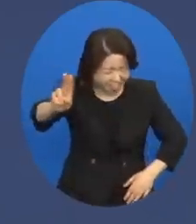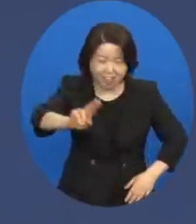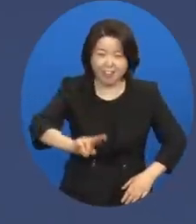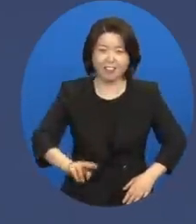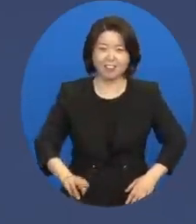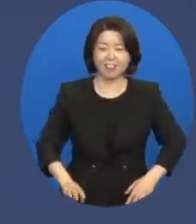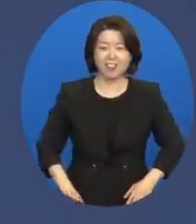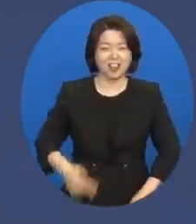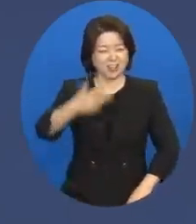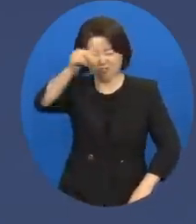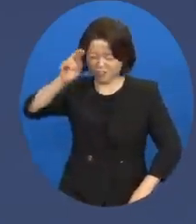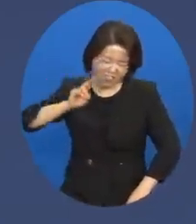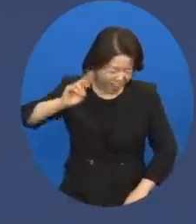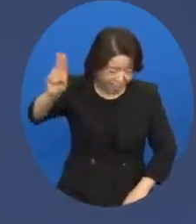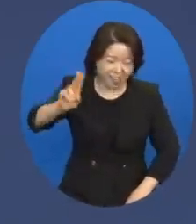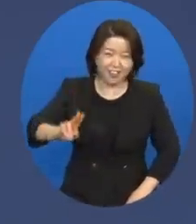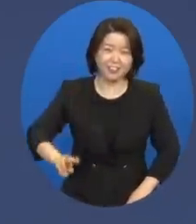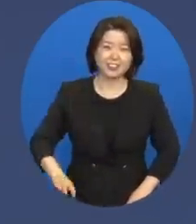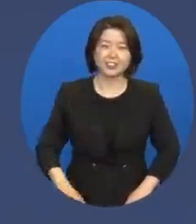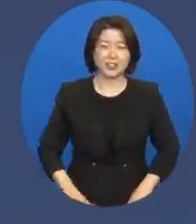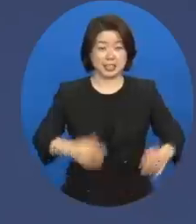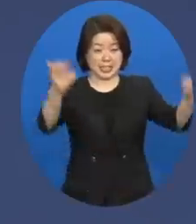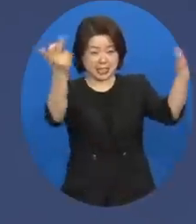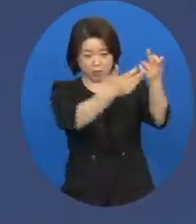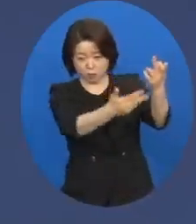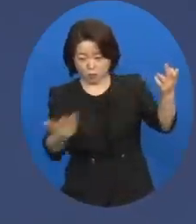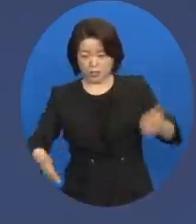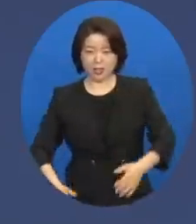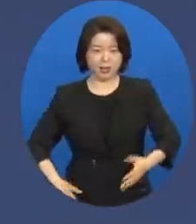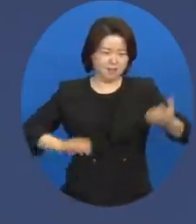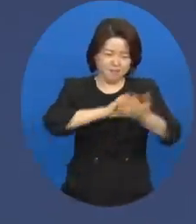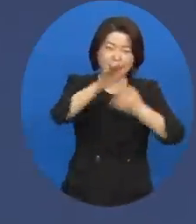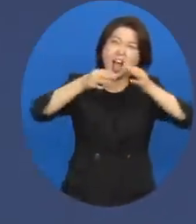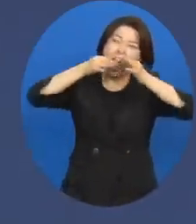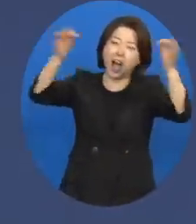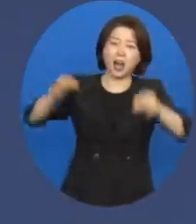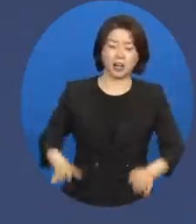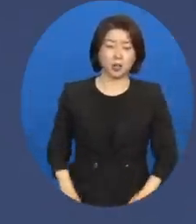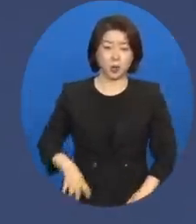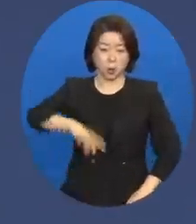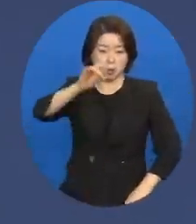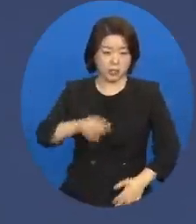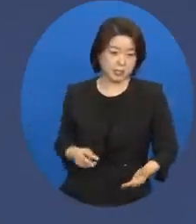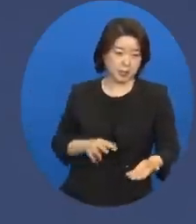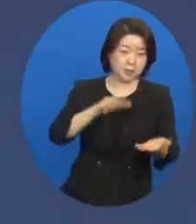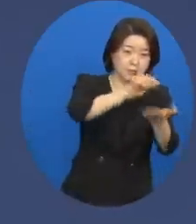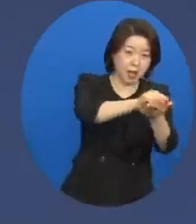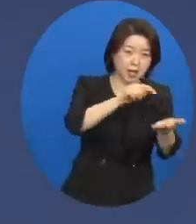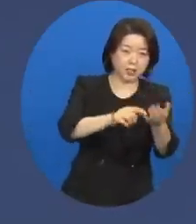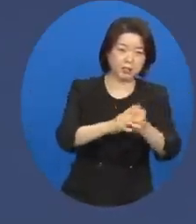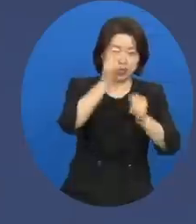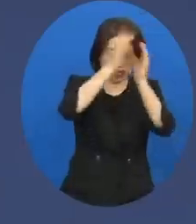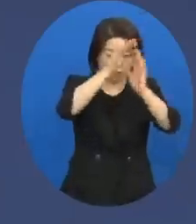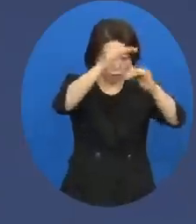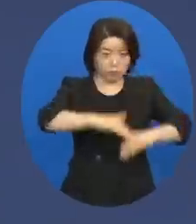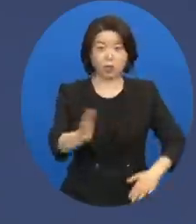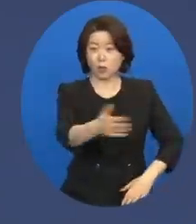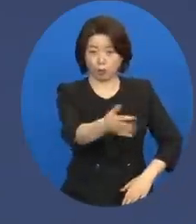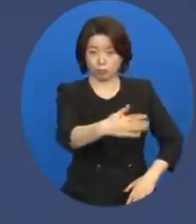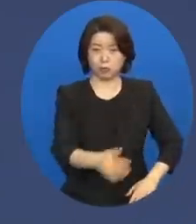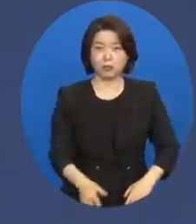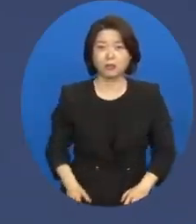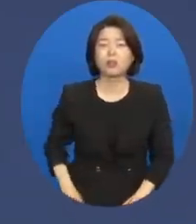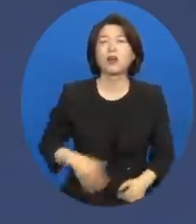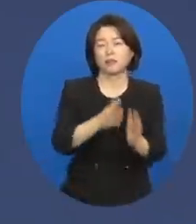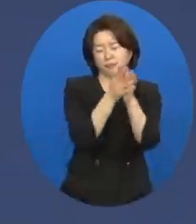주야! 마 주야! 골짜기에서 난리 치니까 먼저 선점했던 그 이 사람들은 뭐 기도 내용이 없잖아. 그냥